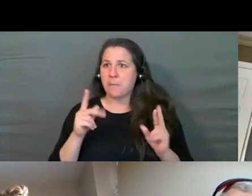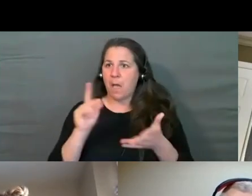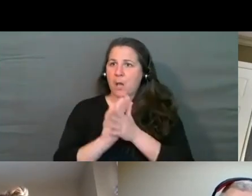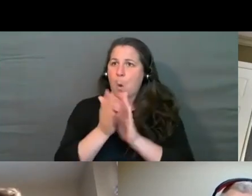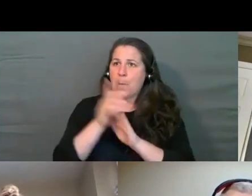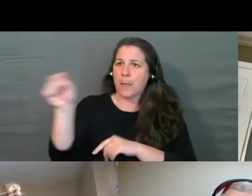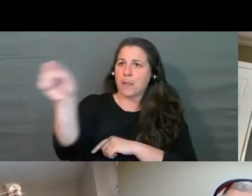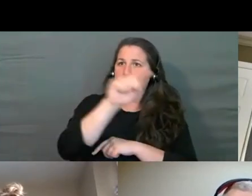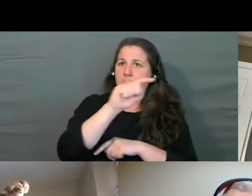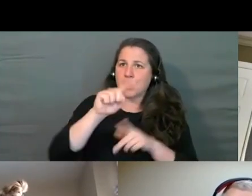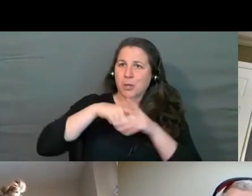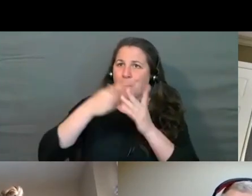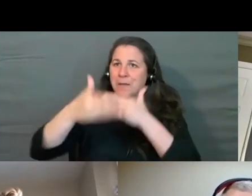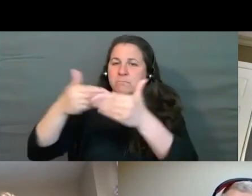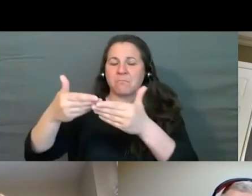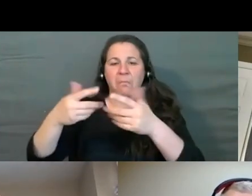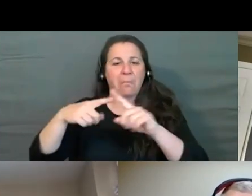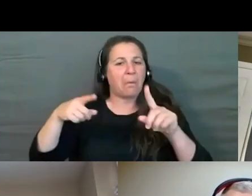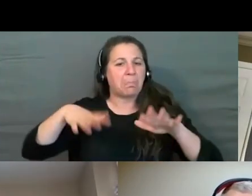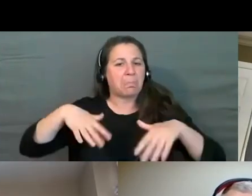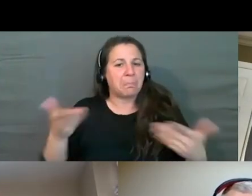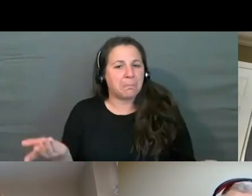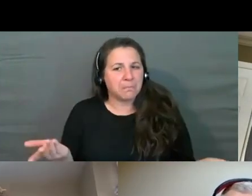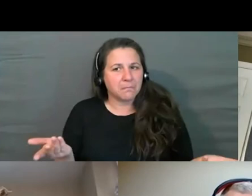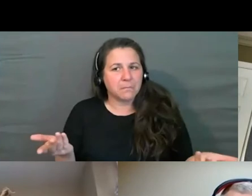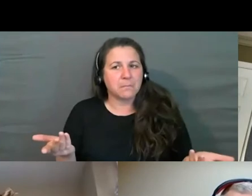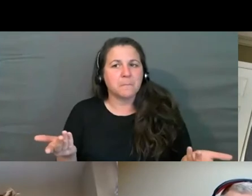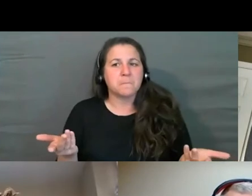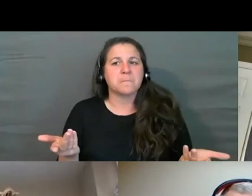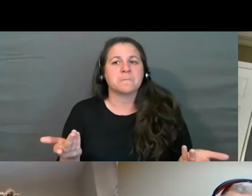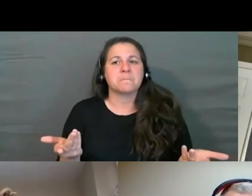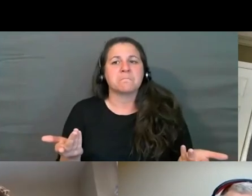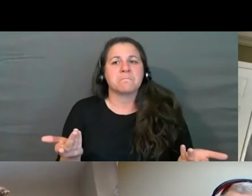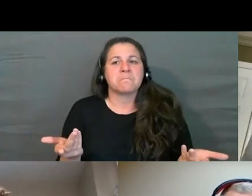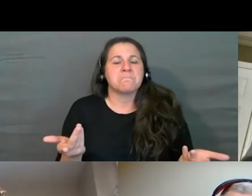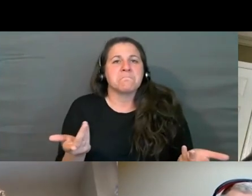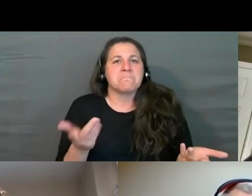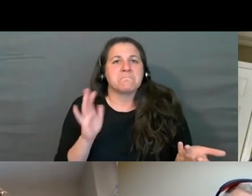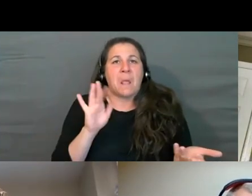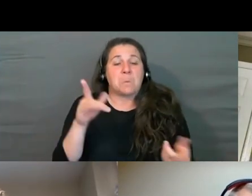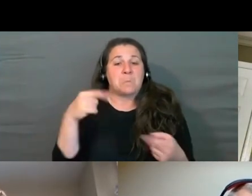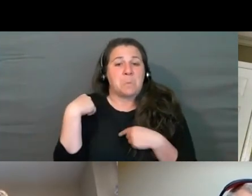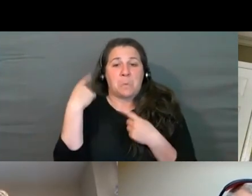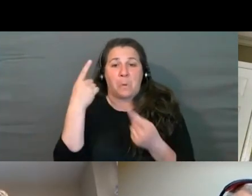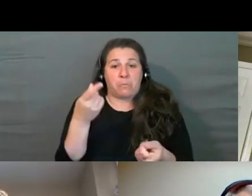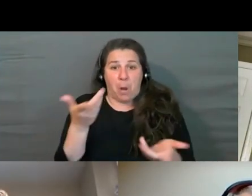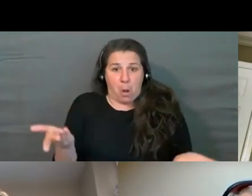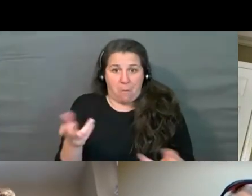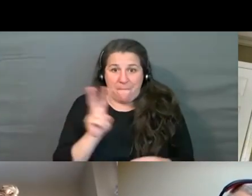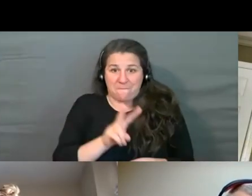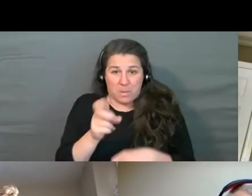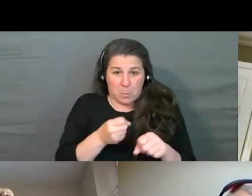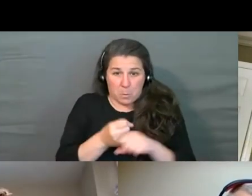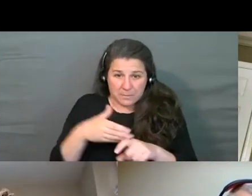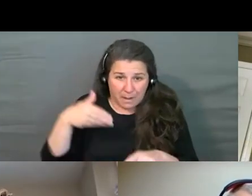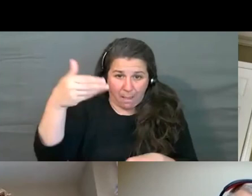quelque chose, ce qui n'a pas été le cas. Parce que, je vous dirais, de façon, même depuis ce temps-là, 22 ans plus tard, puis